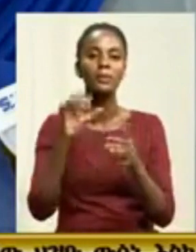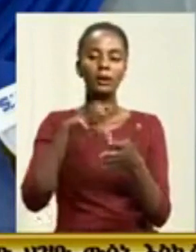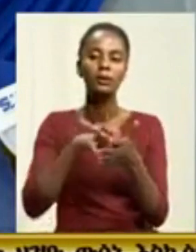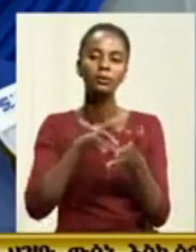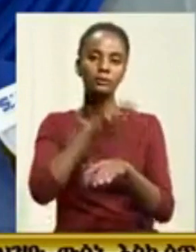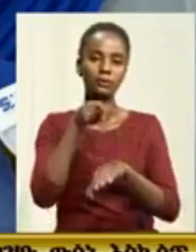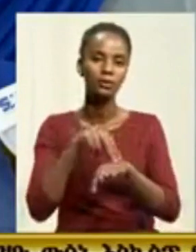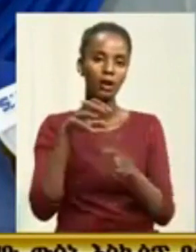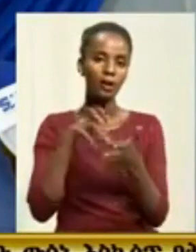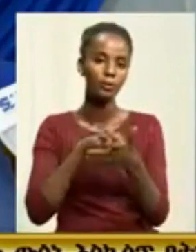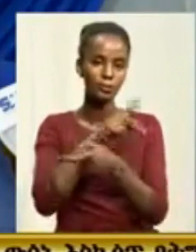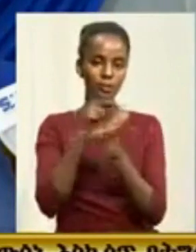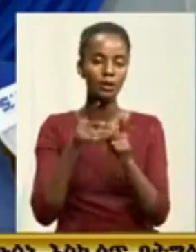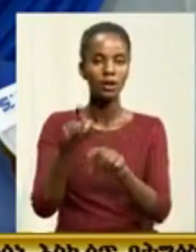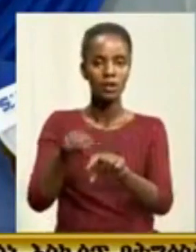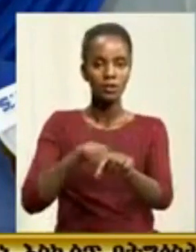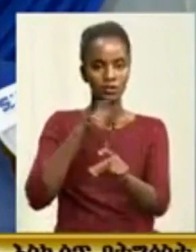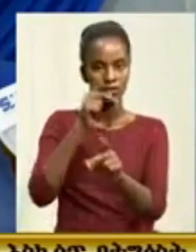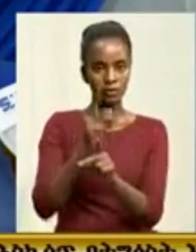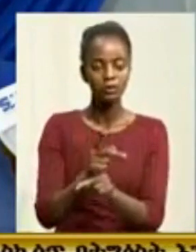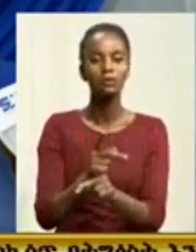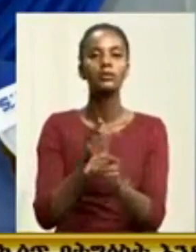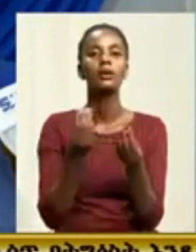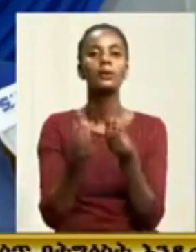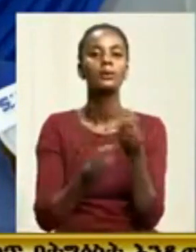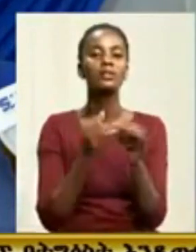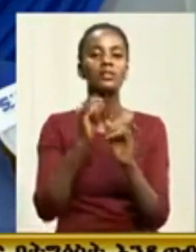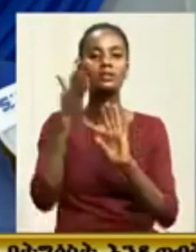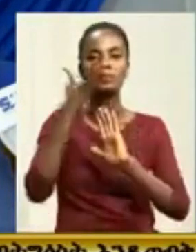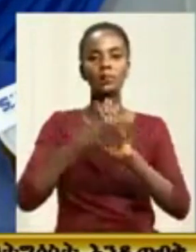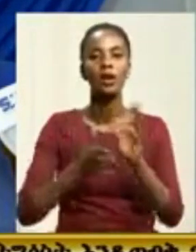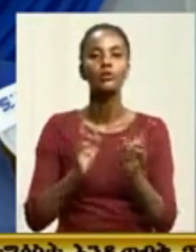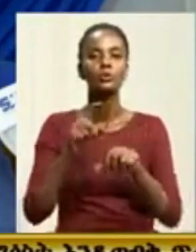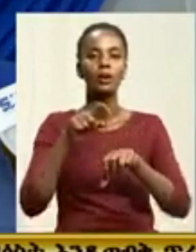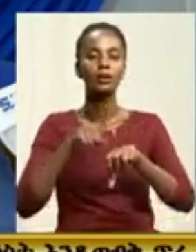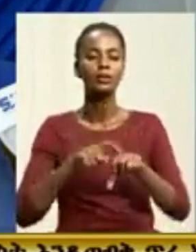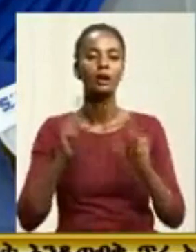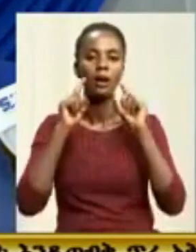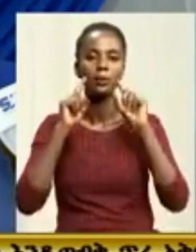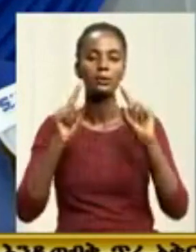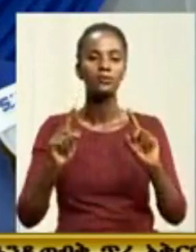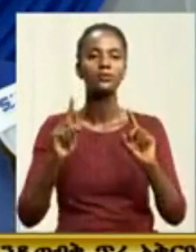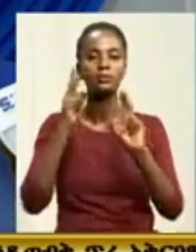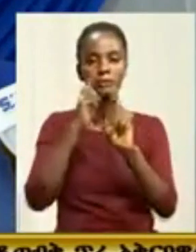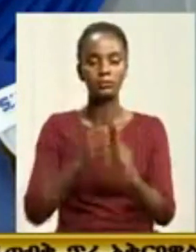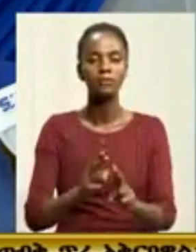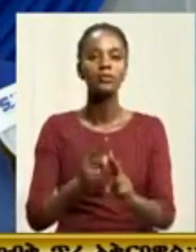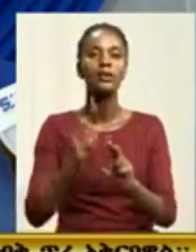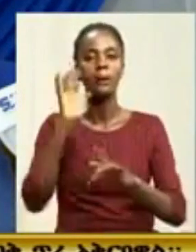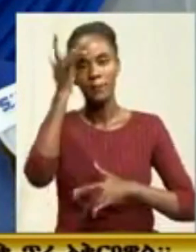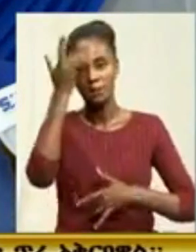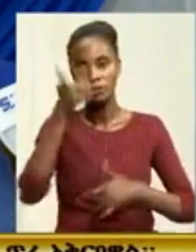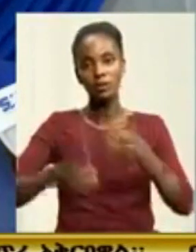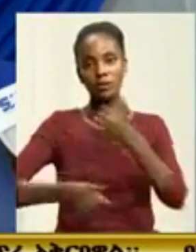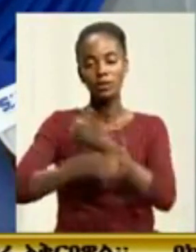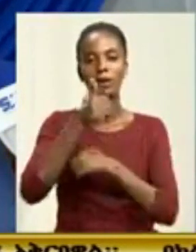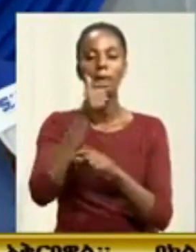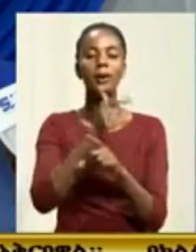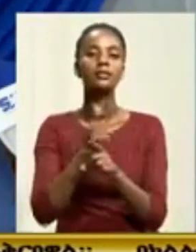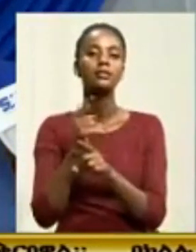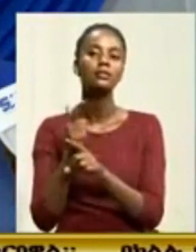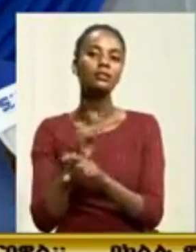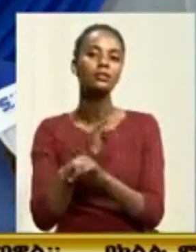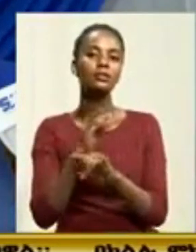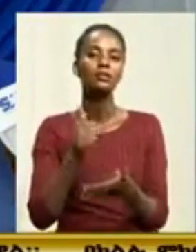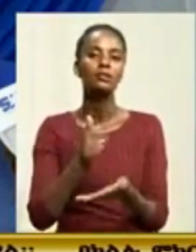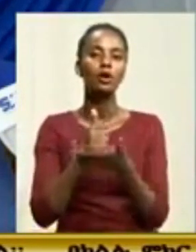እና የገበያ ቦታዎች ላይ ርቀት የጠበቀ ግብይት እንዲፈጸም ማድረጉ የአስቸኳይ ጊዜ አዋጁን ከማስተባበር አኳያ የበሽታውን አደጋ ለማስተካከል